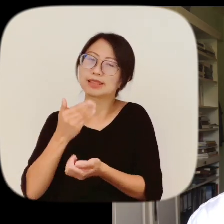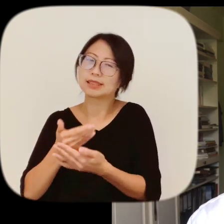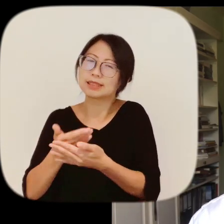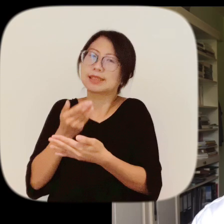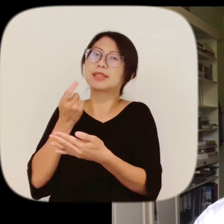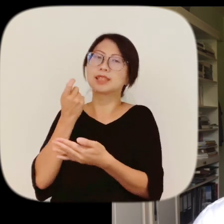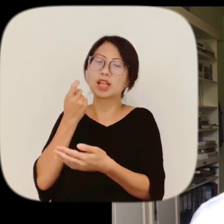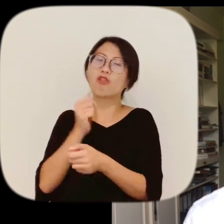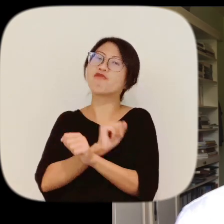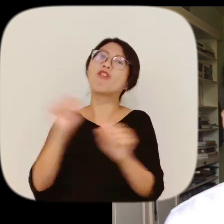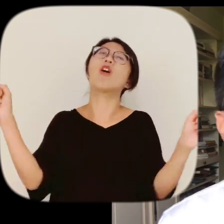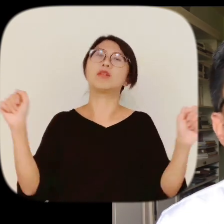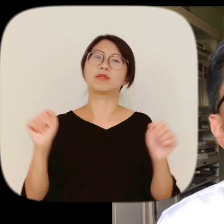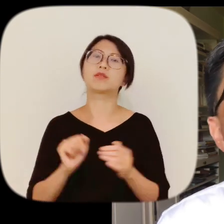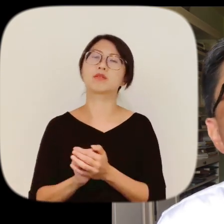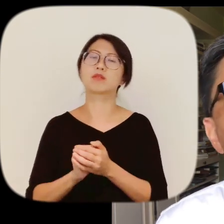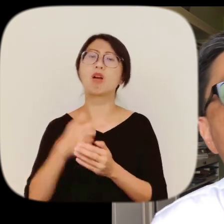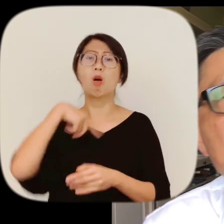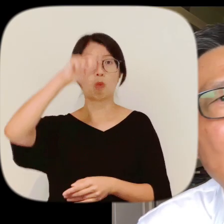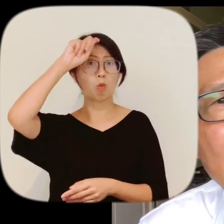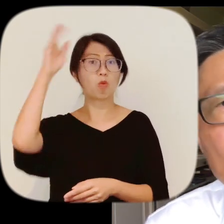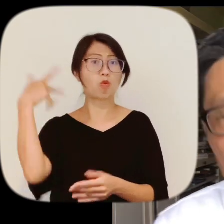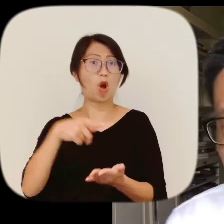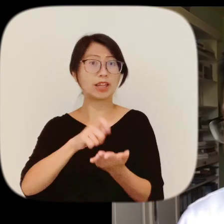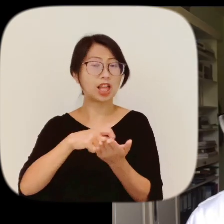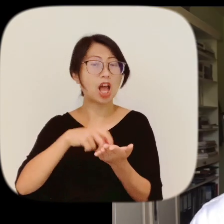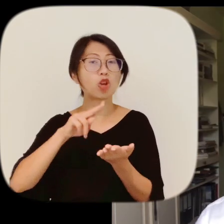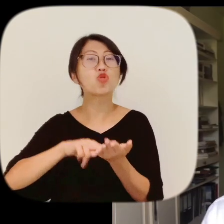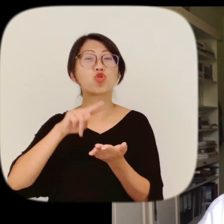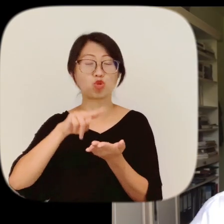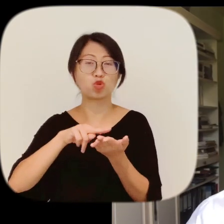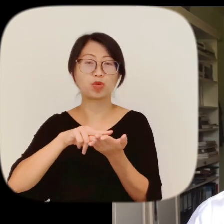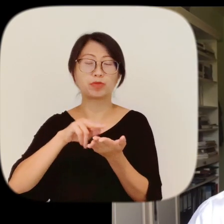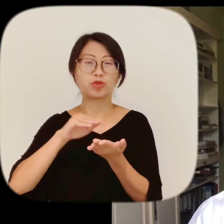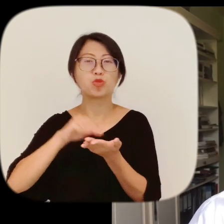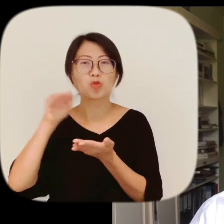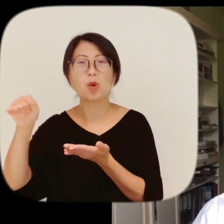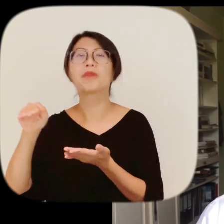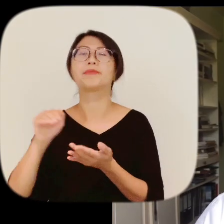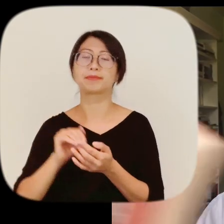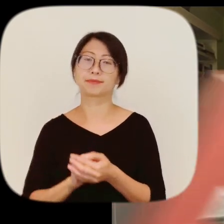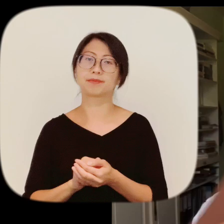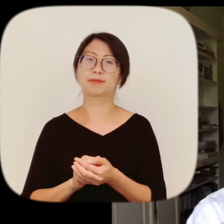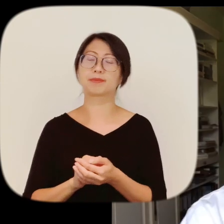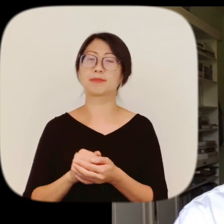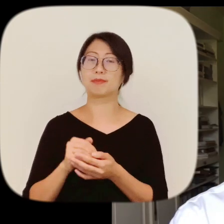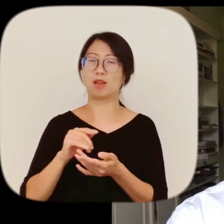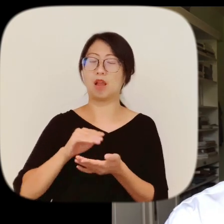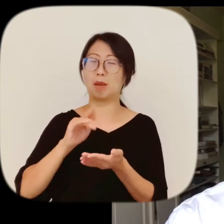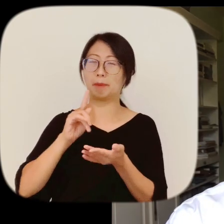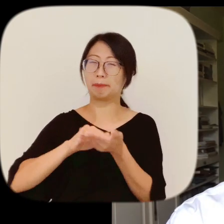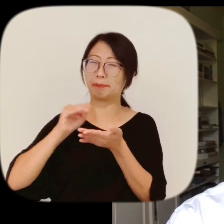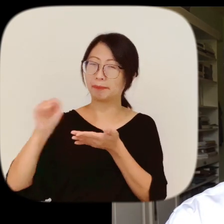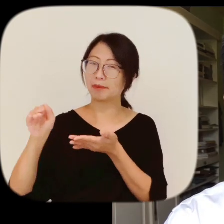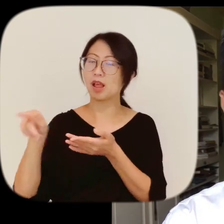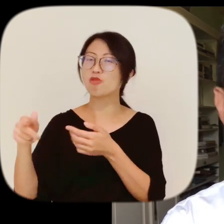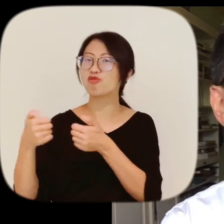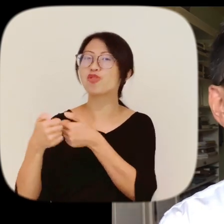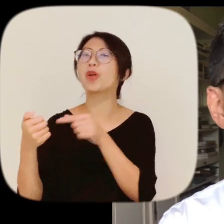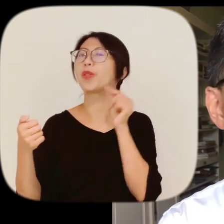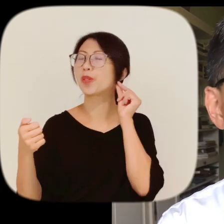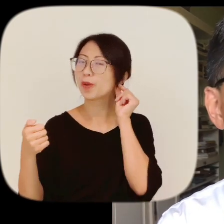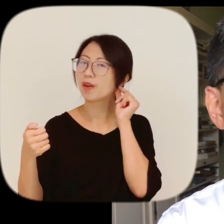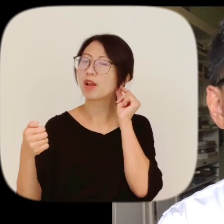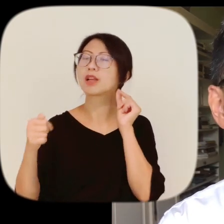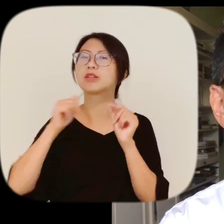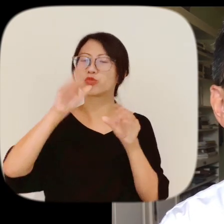了他而已在监目里面我还很记得呢他写了很多信出来的其中一本书呢就是